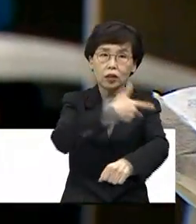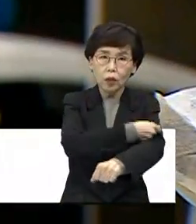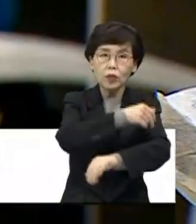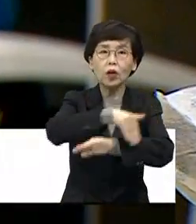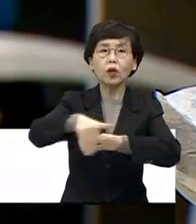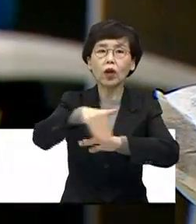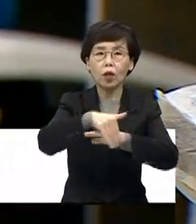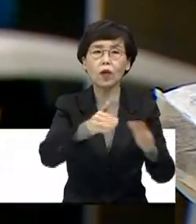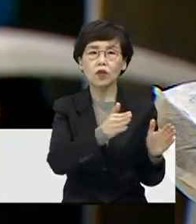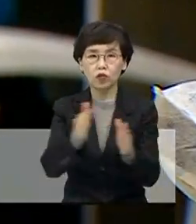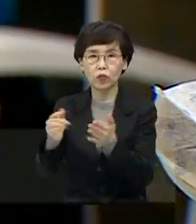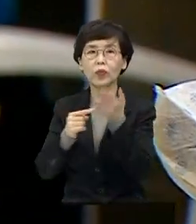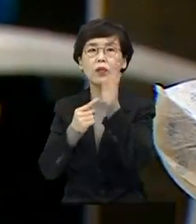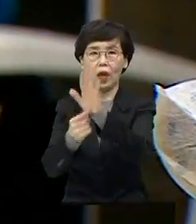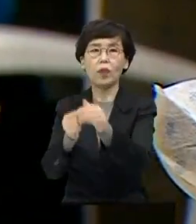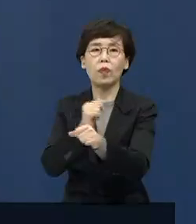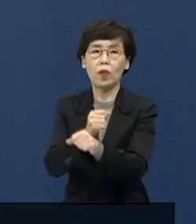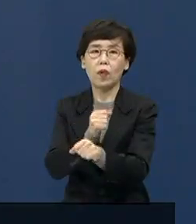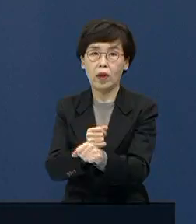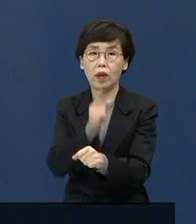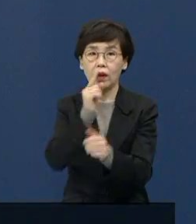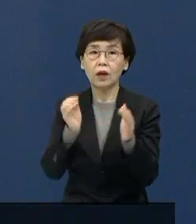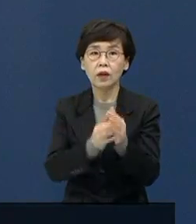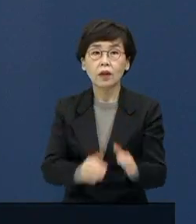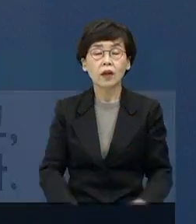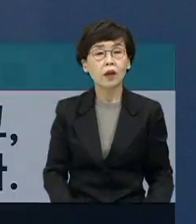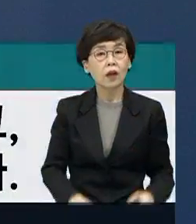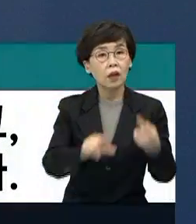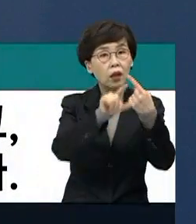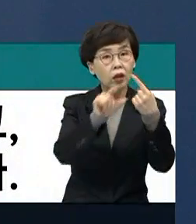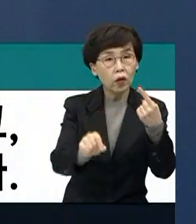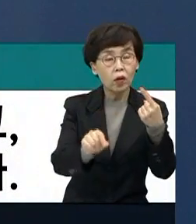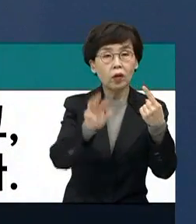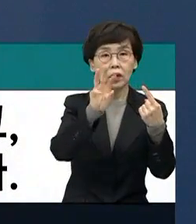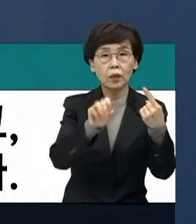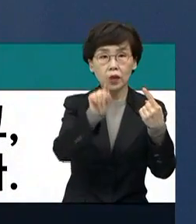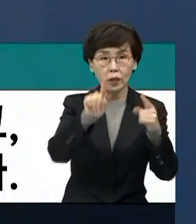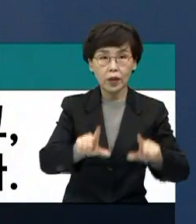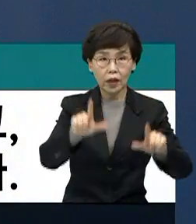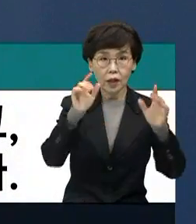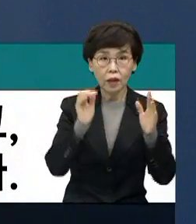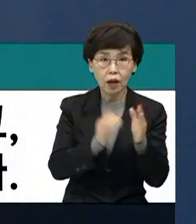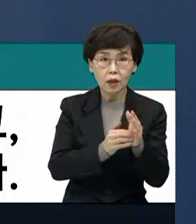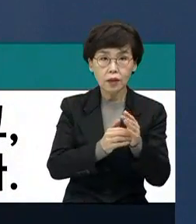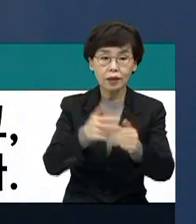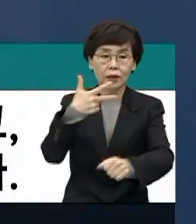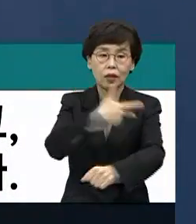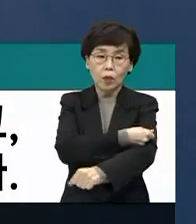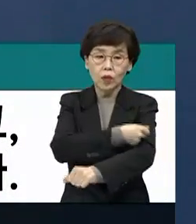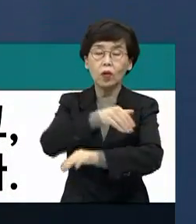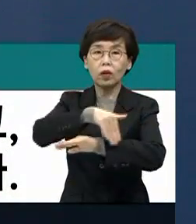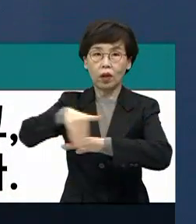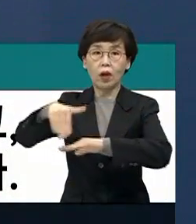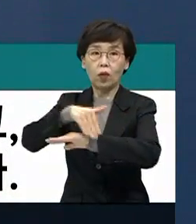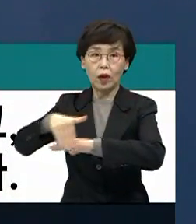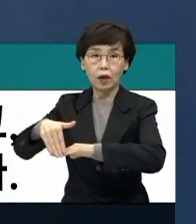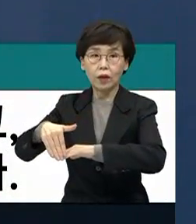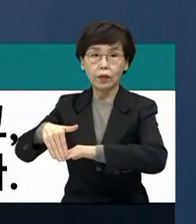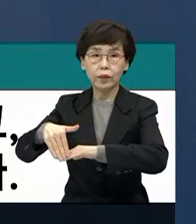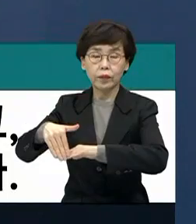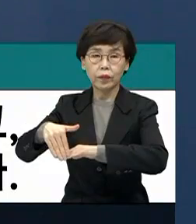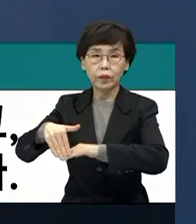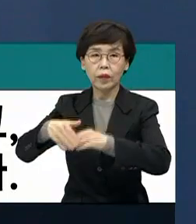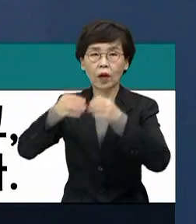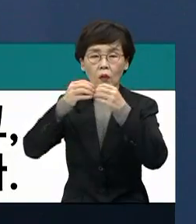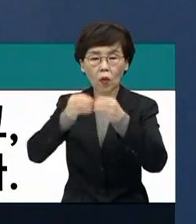마련해 발표하겠다고 밝혔습니다. 1월 31일 때까지는 접종 계획을